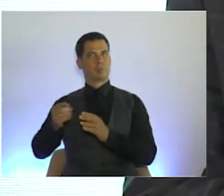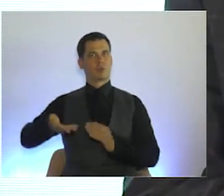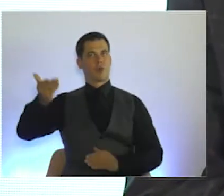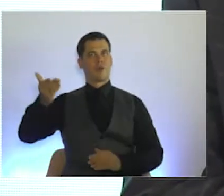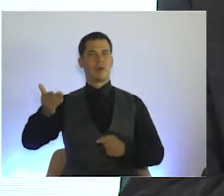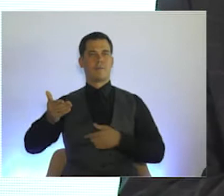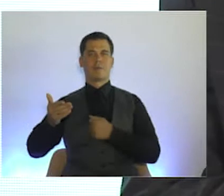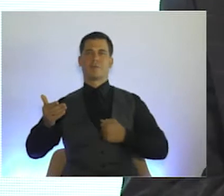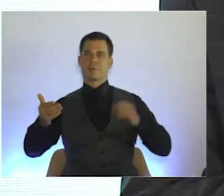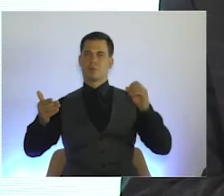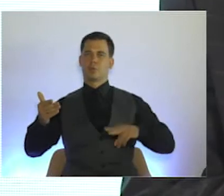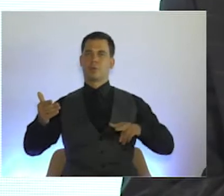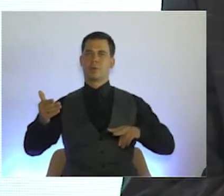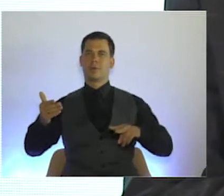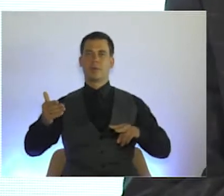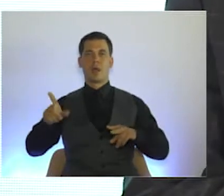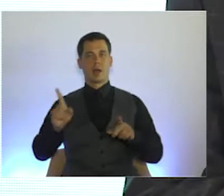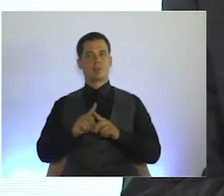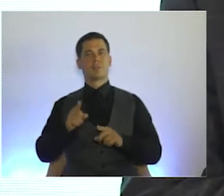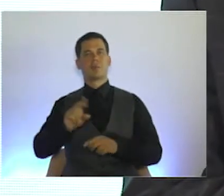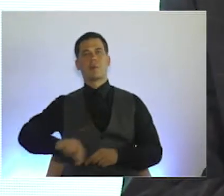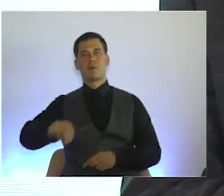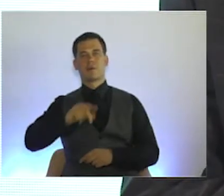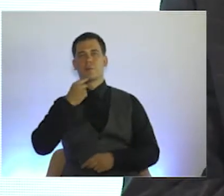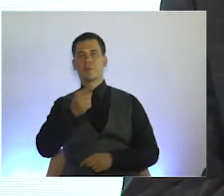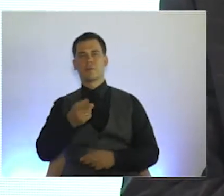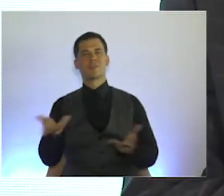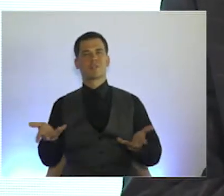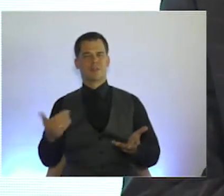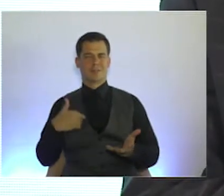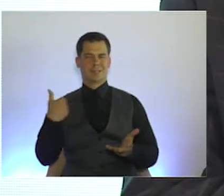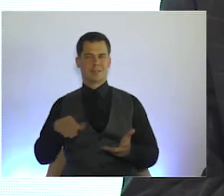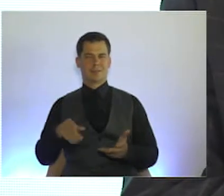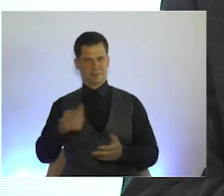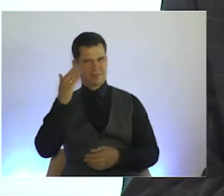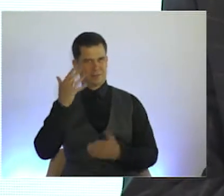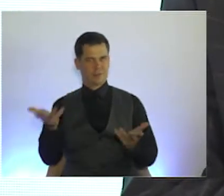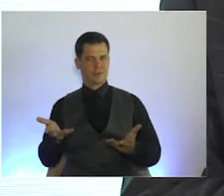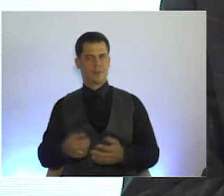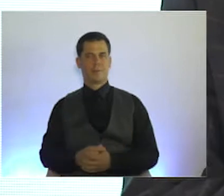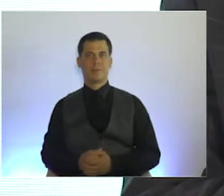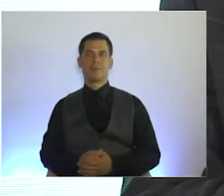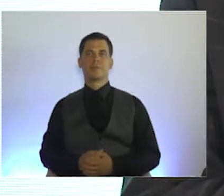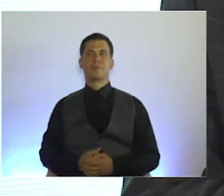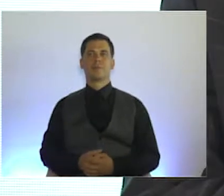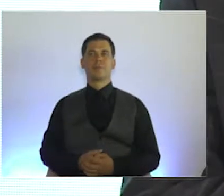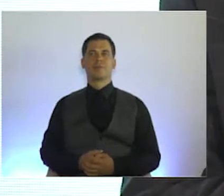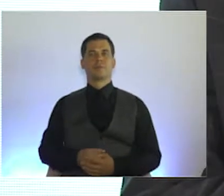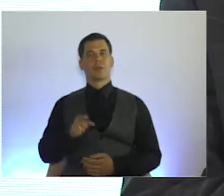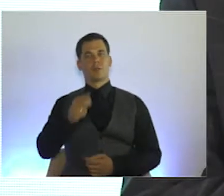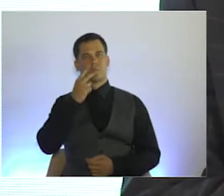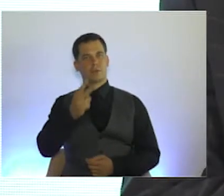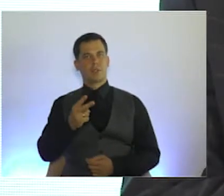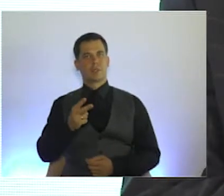drugą stronę. Nie będę wymieniał powiatów, bo wszyscy je znamy. A zatem to pokazuje, że